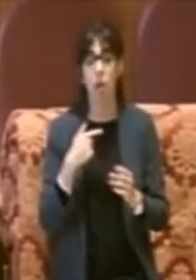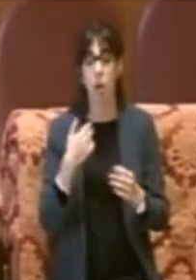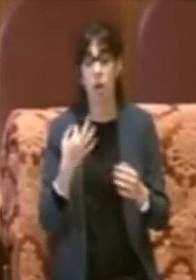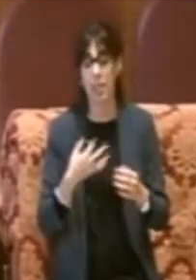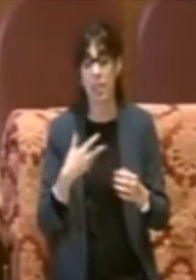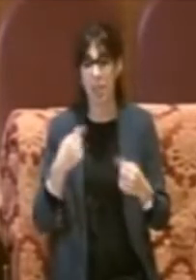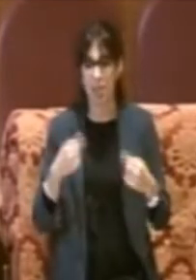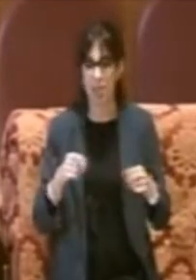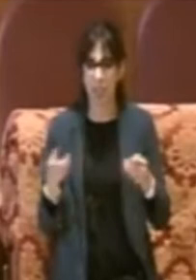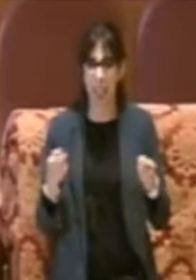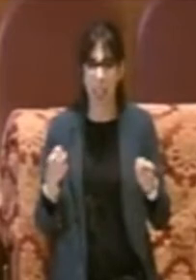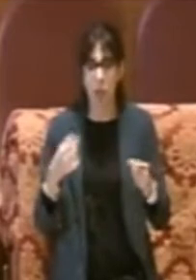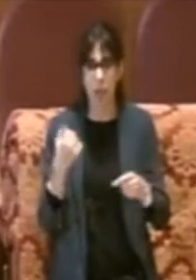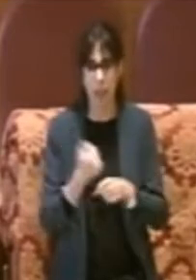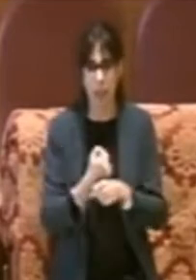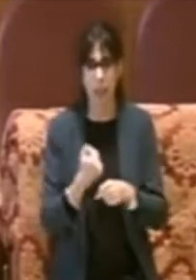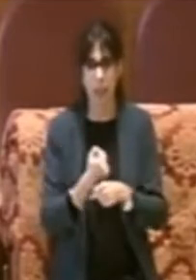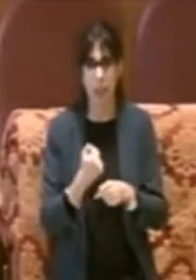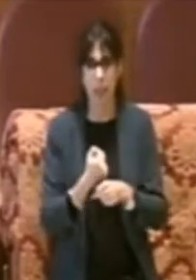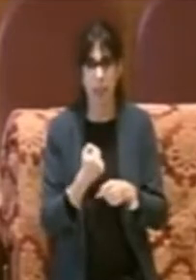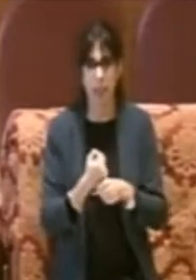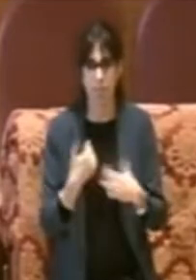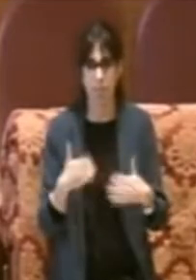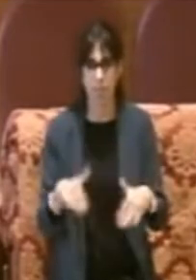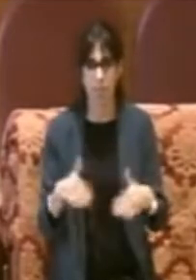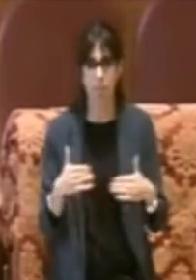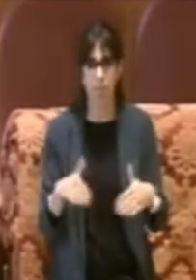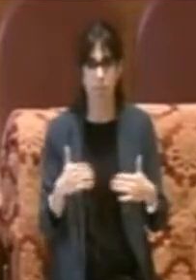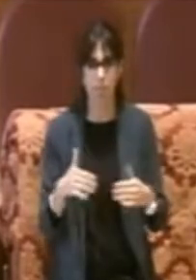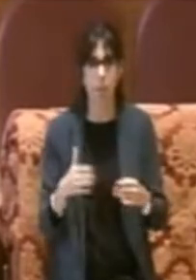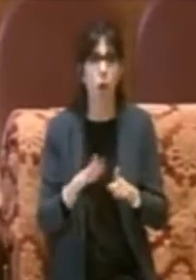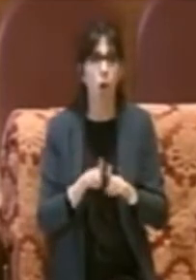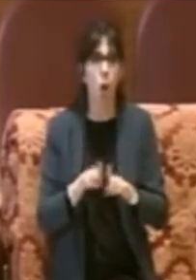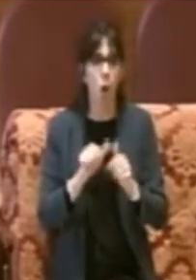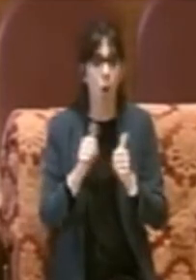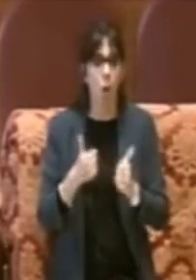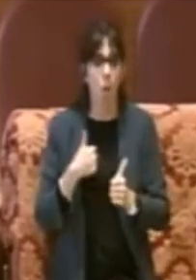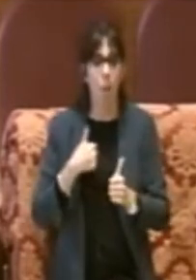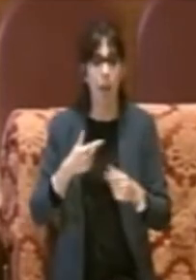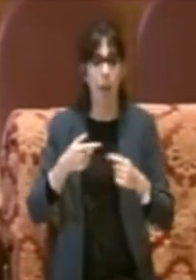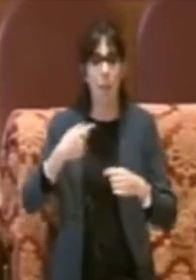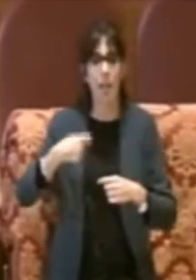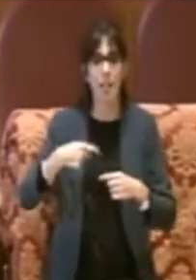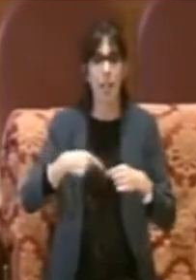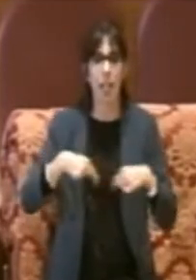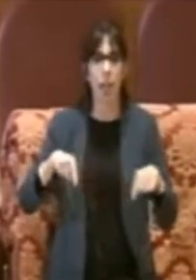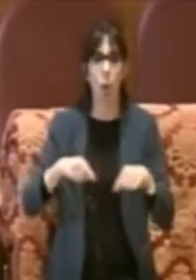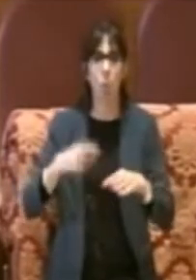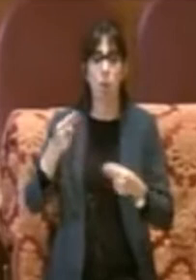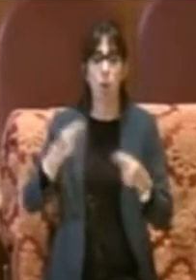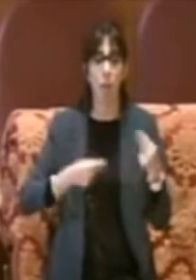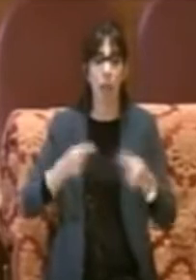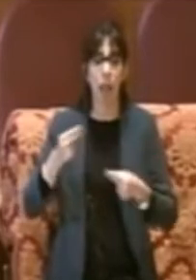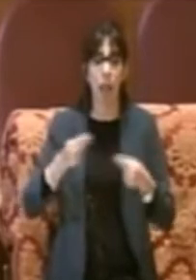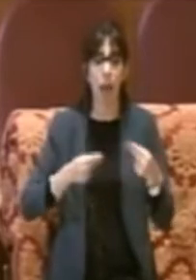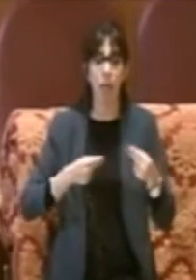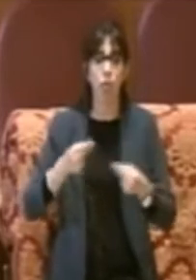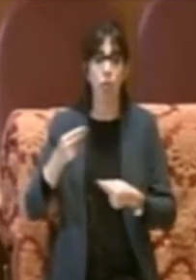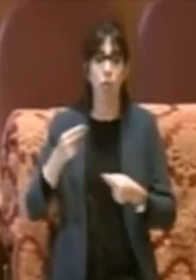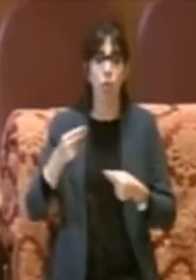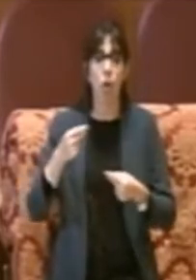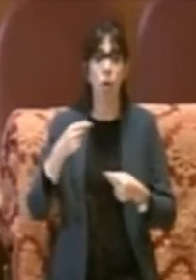che ovviamente in qualità di presidente della commissione bilancio vivo con